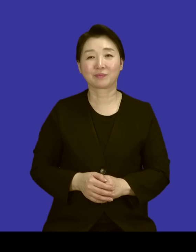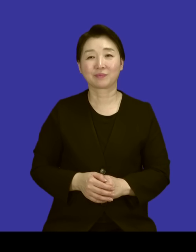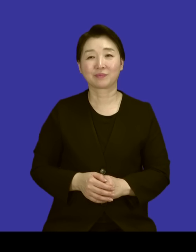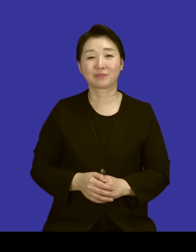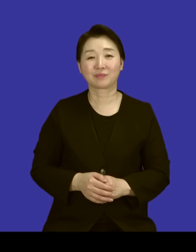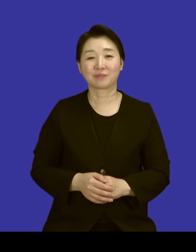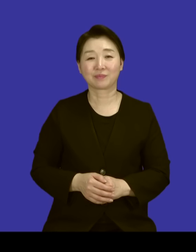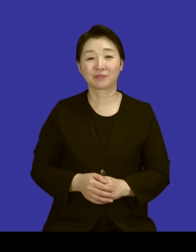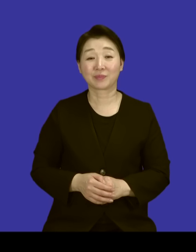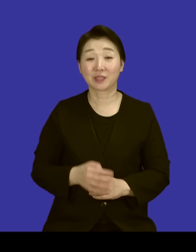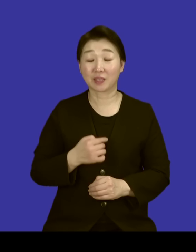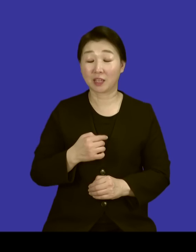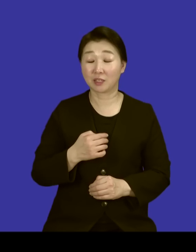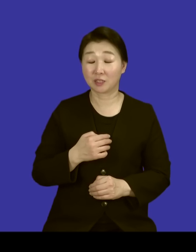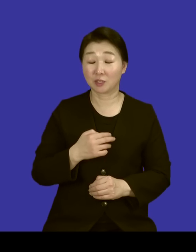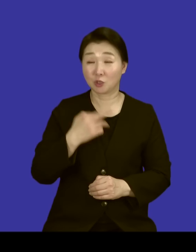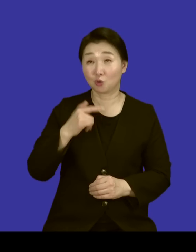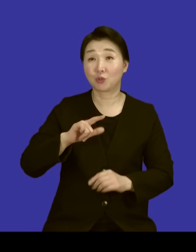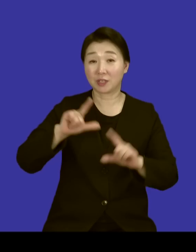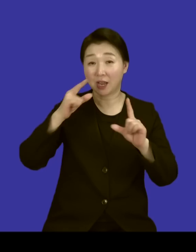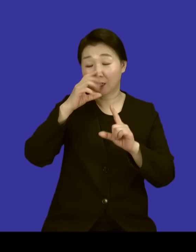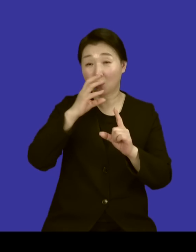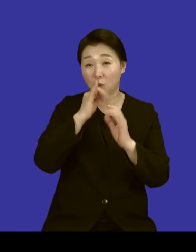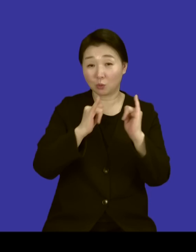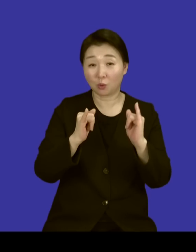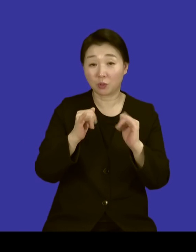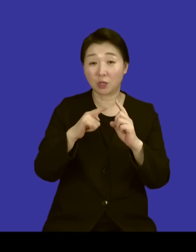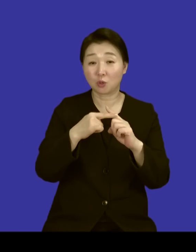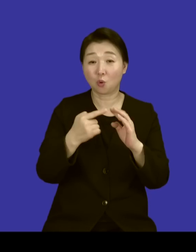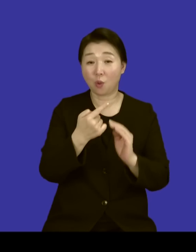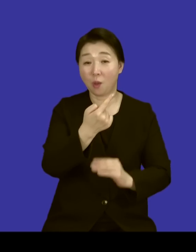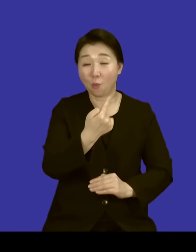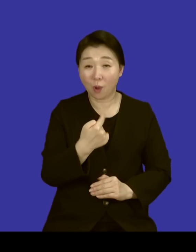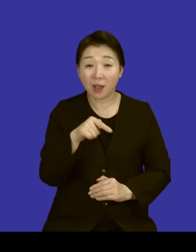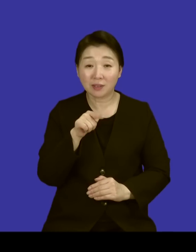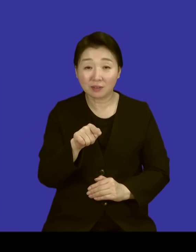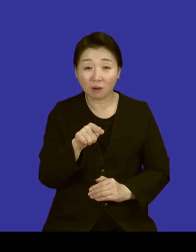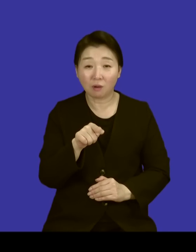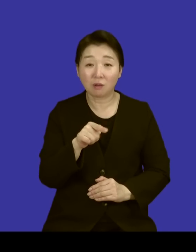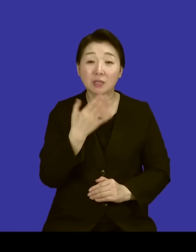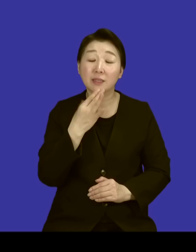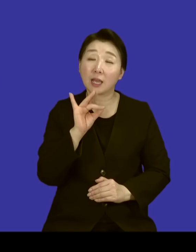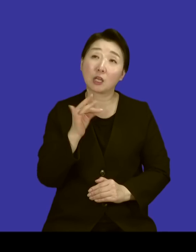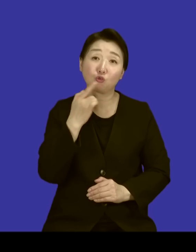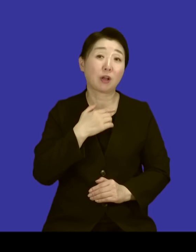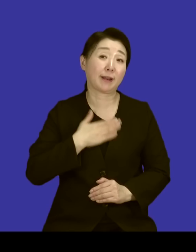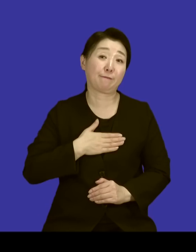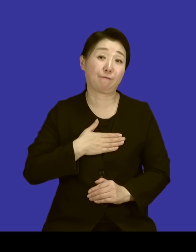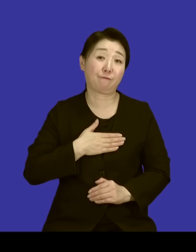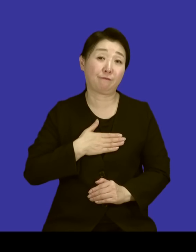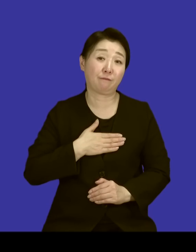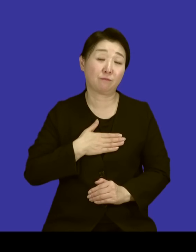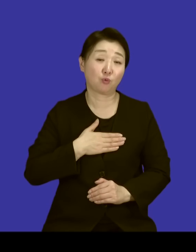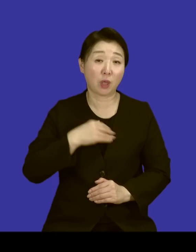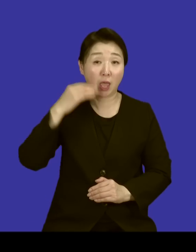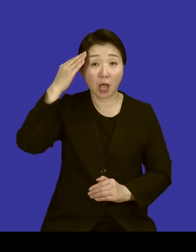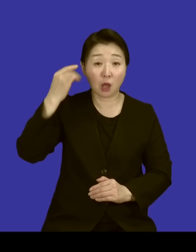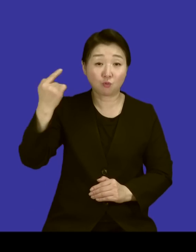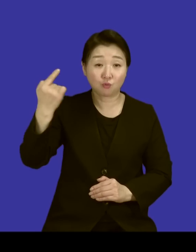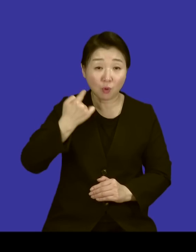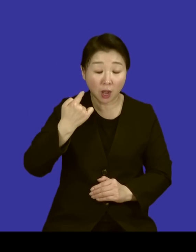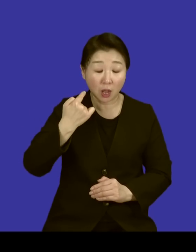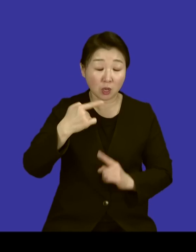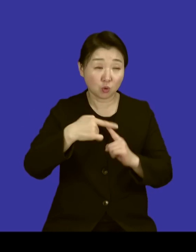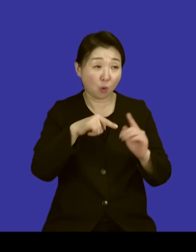저는 그 주일날 성도들이 교회 오시는 거 있잖아요. 예. 그게 당연한 줄 알았어요. 예. 제가 한국 와서 이곳저곳